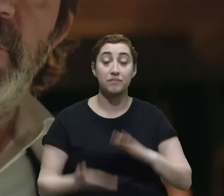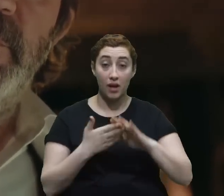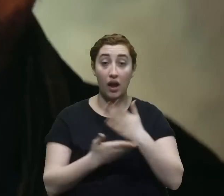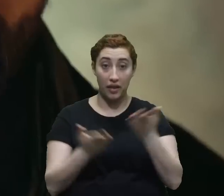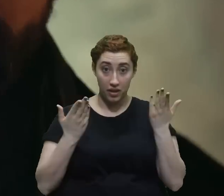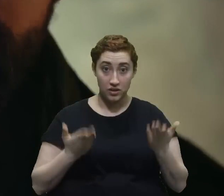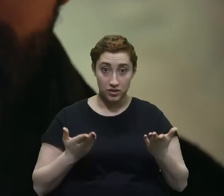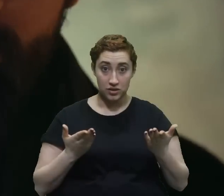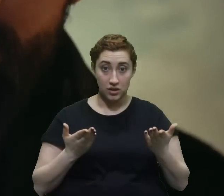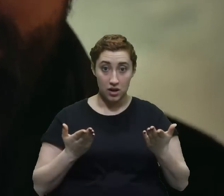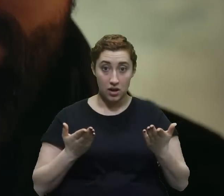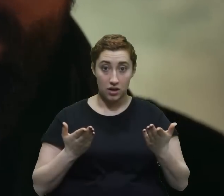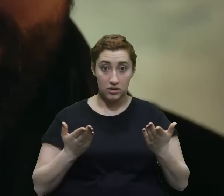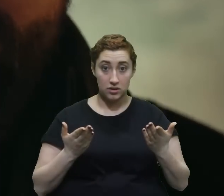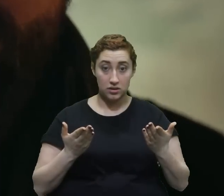Arkadaşlar.